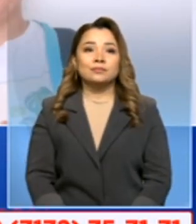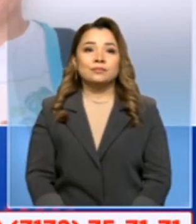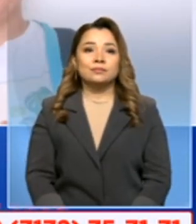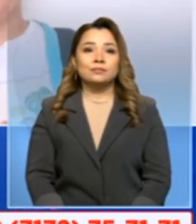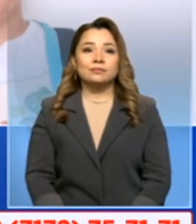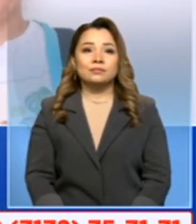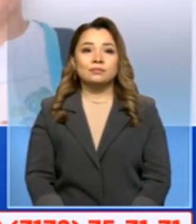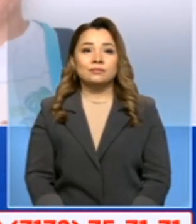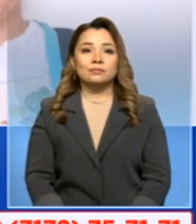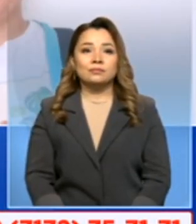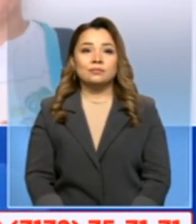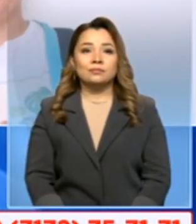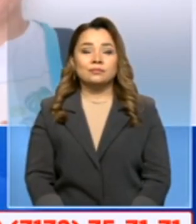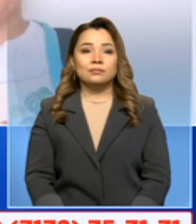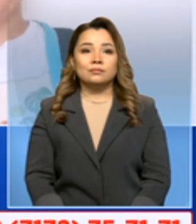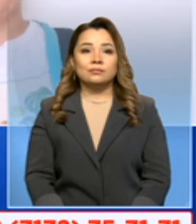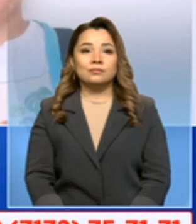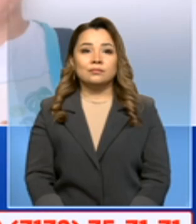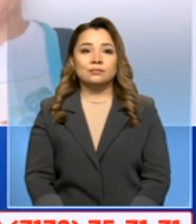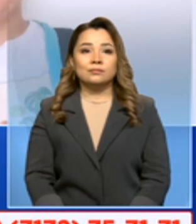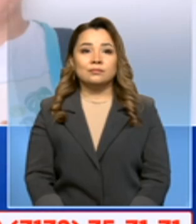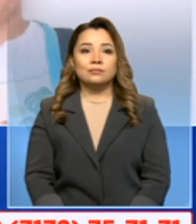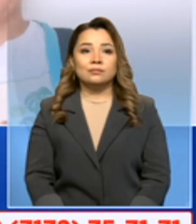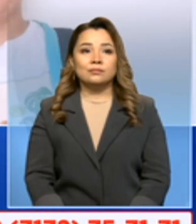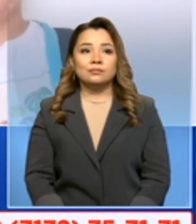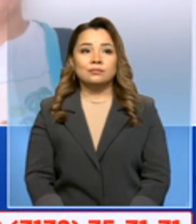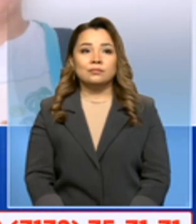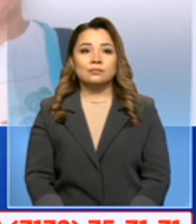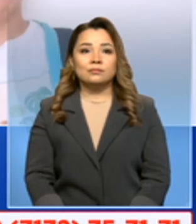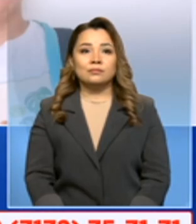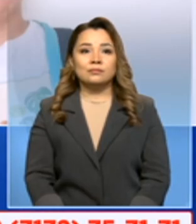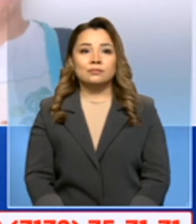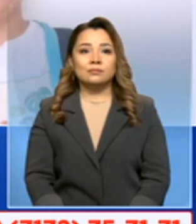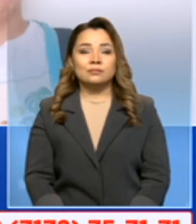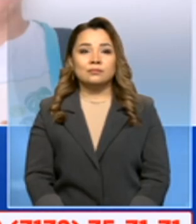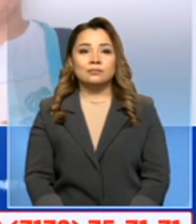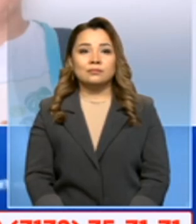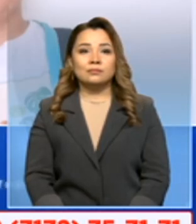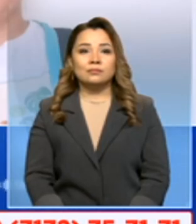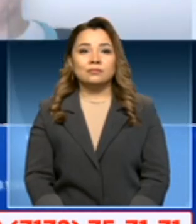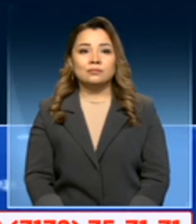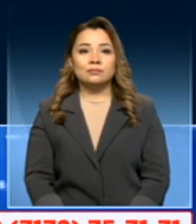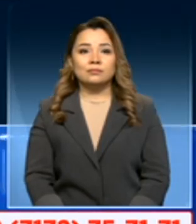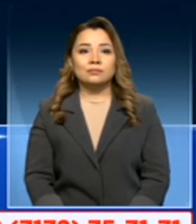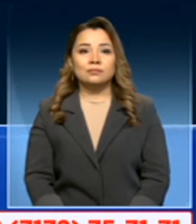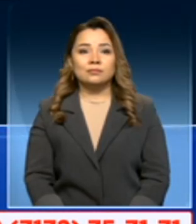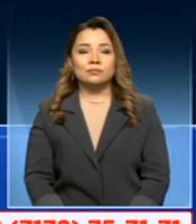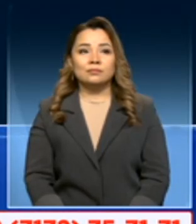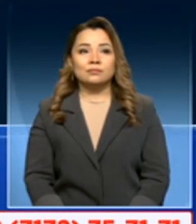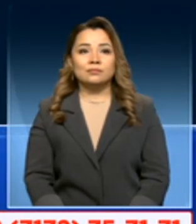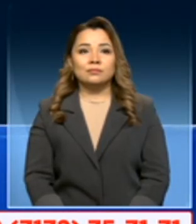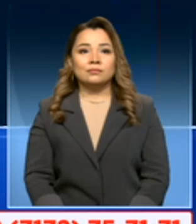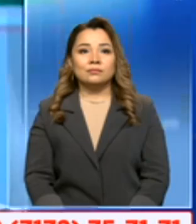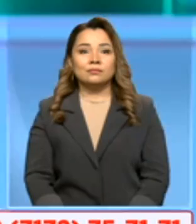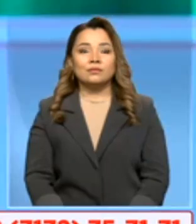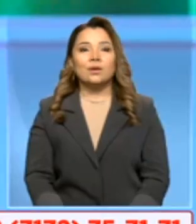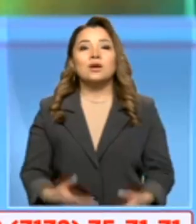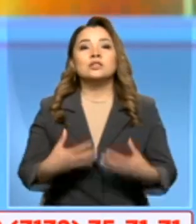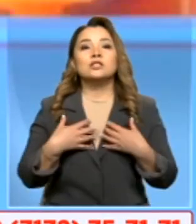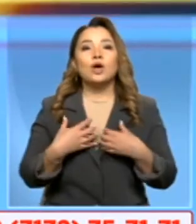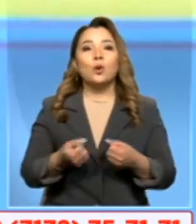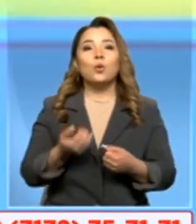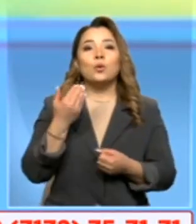Солай ма? Оразгүл? Байланысымыз үзілді ма? Аха, Оразгүлдің денсаулығында қандай өзгерістер